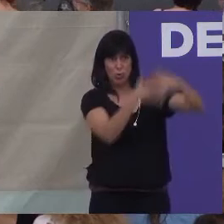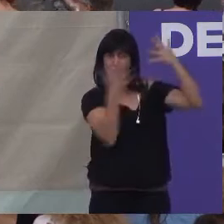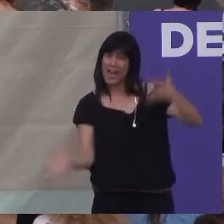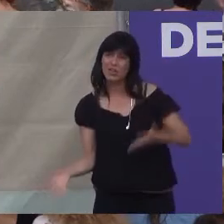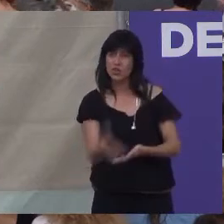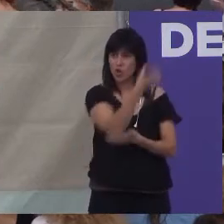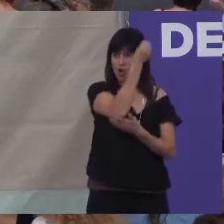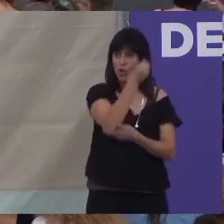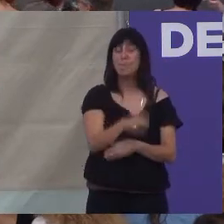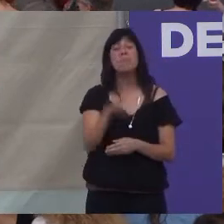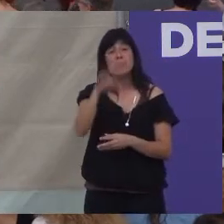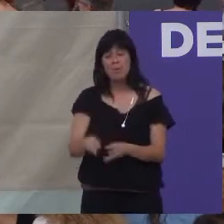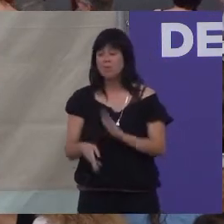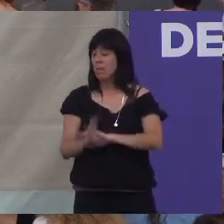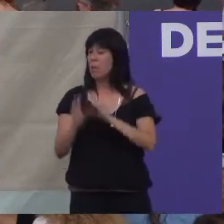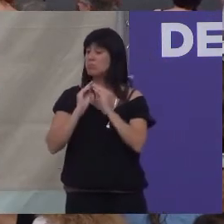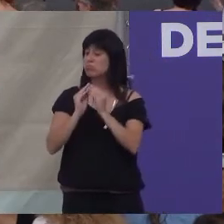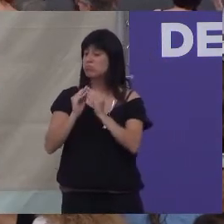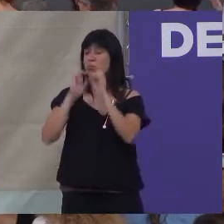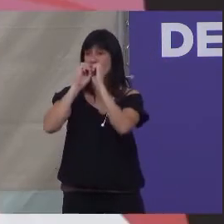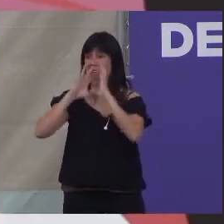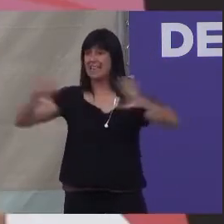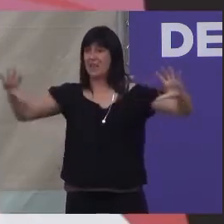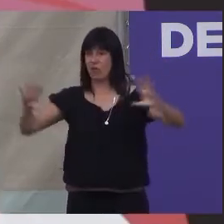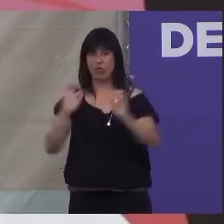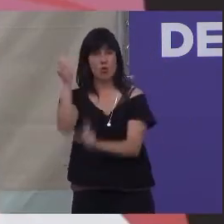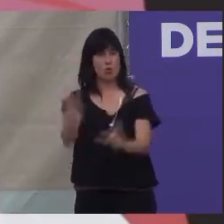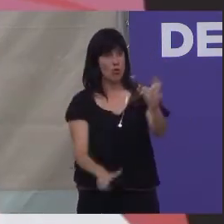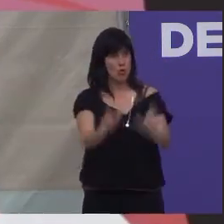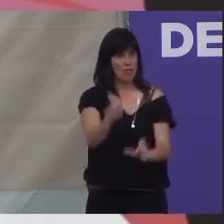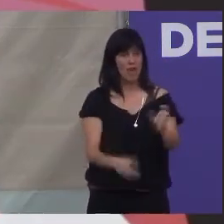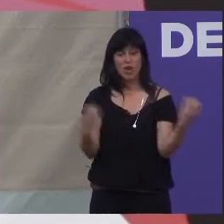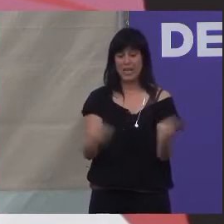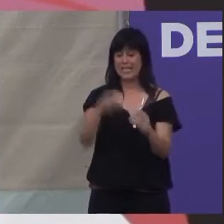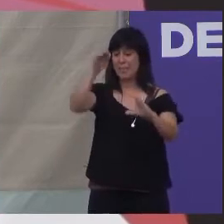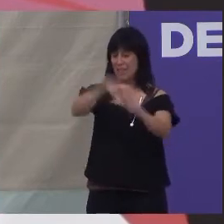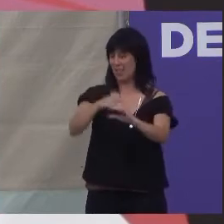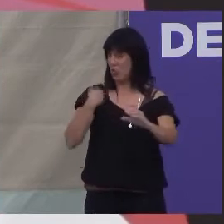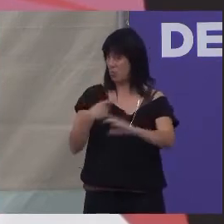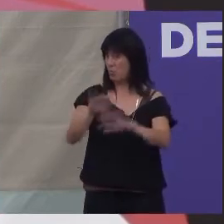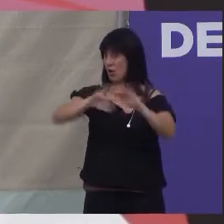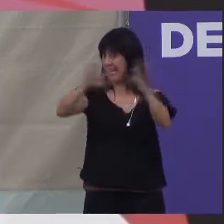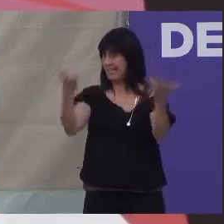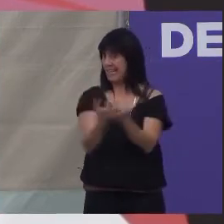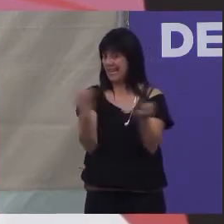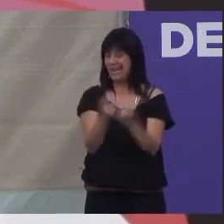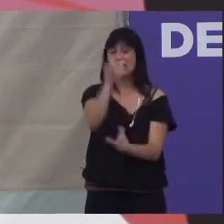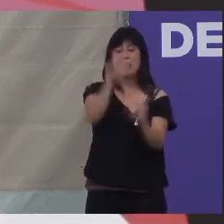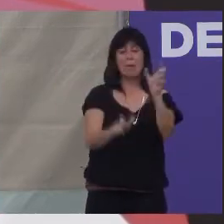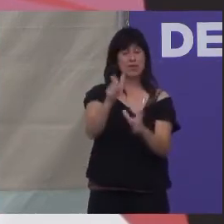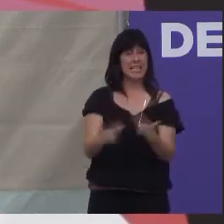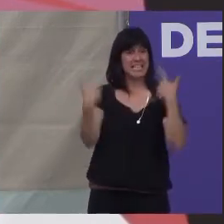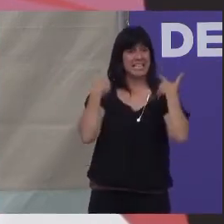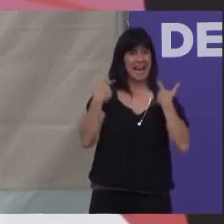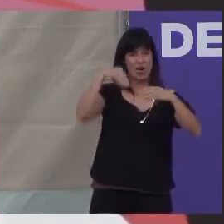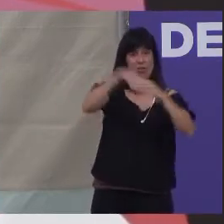Farem un altaveu ciutadà, un format digital perquè els nostres càrrecs institucionals, municipals, autonòmics i